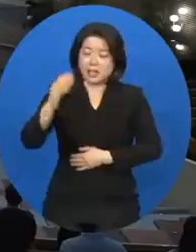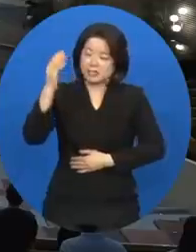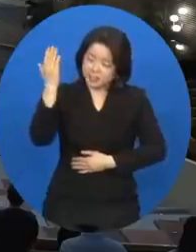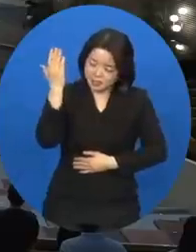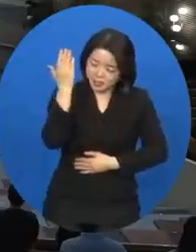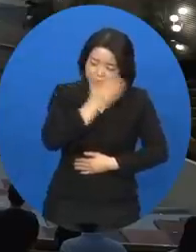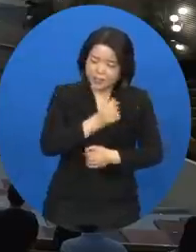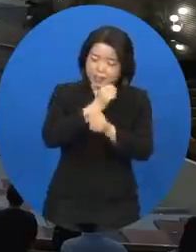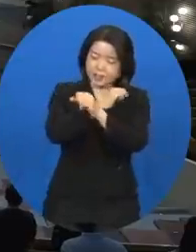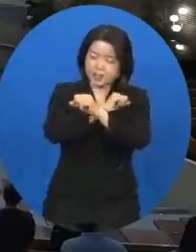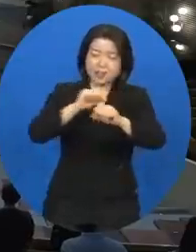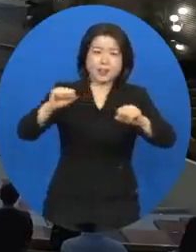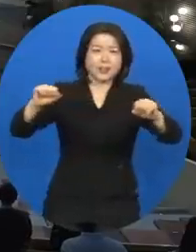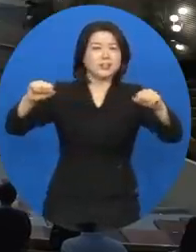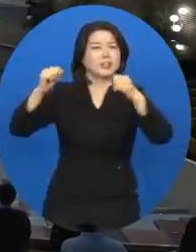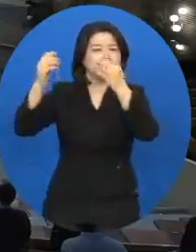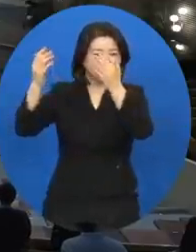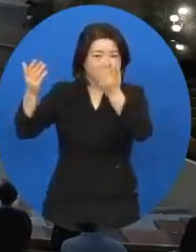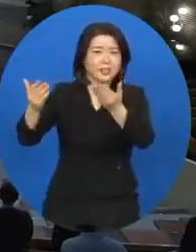다